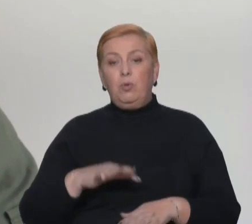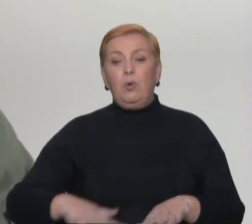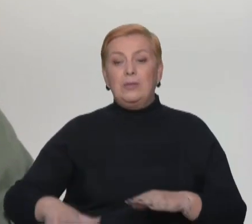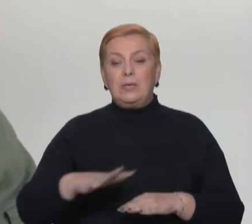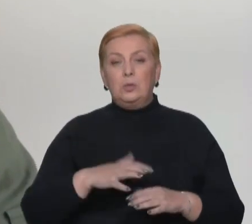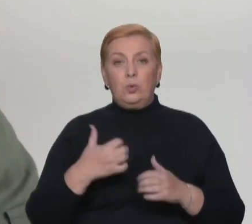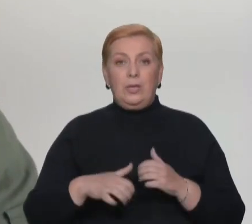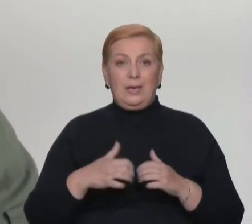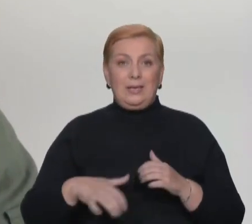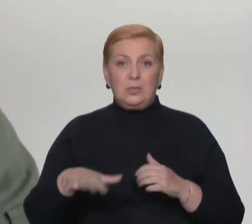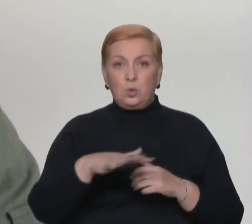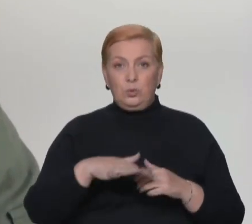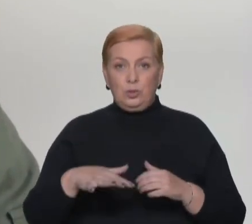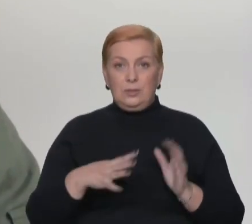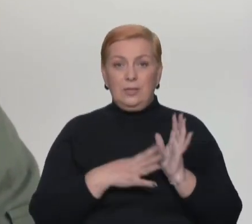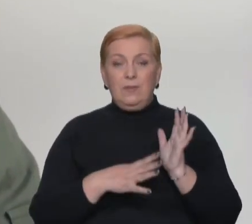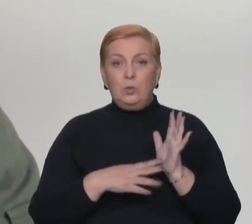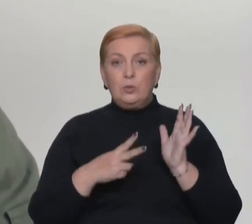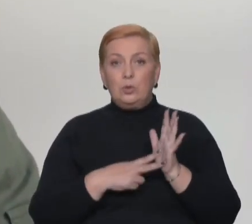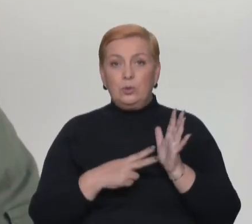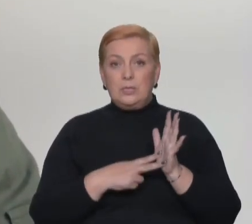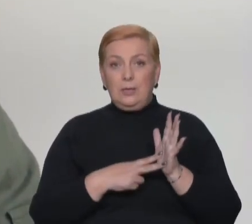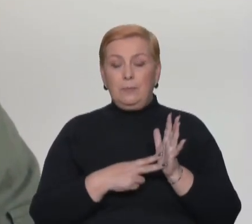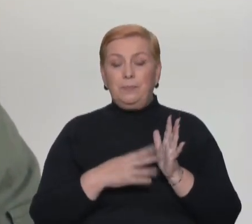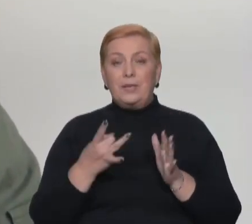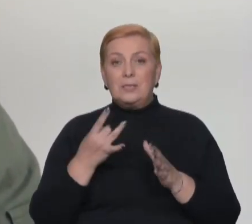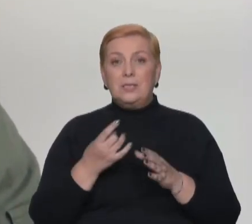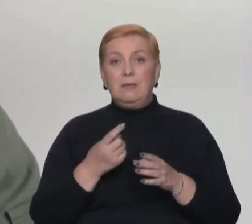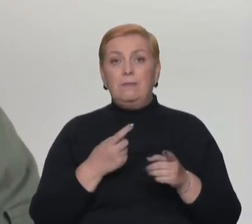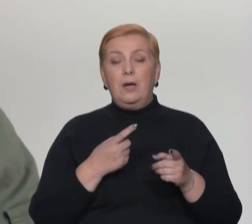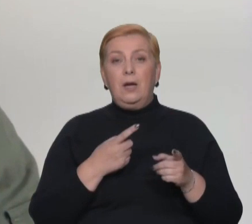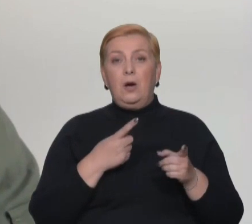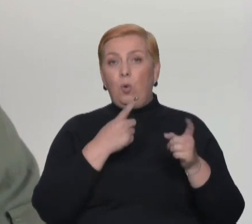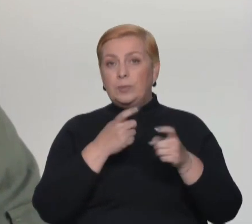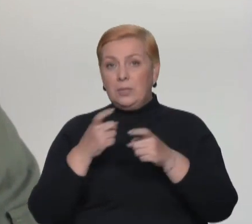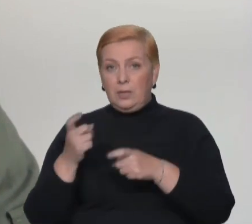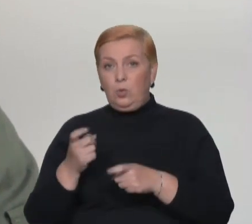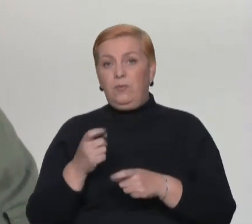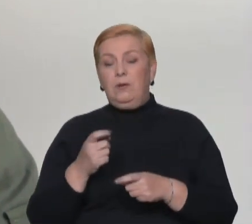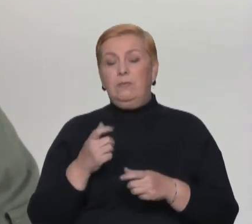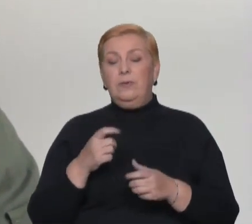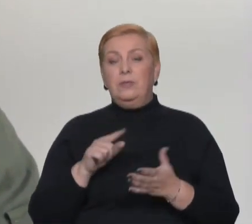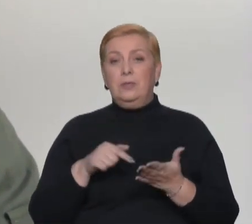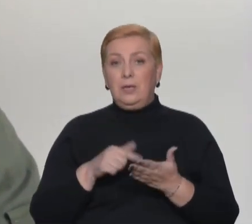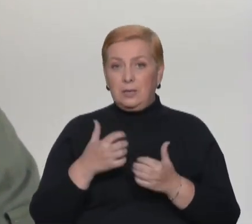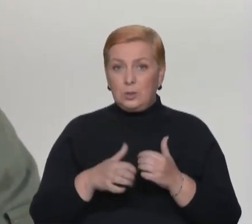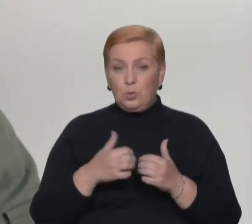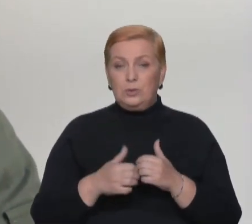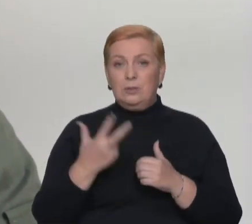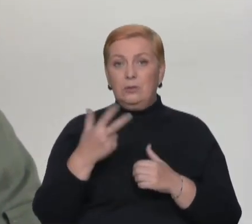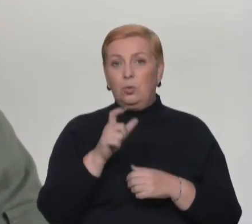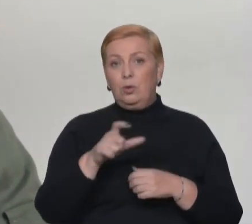херсонщины 97 разв обвали був обстрел херсону